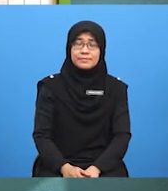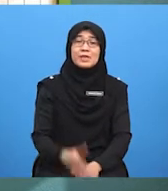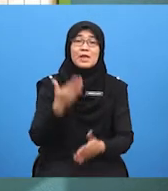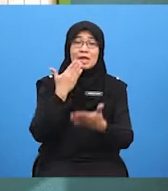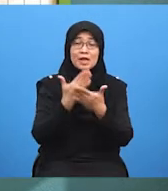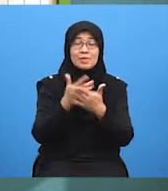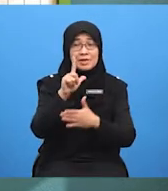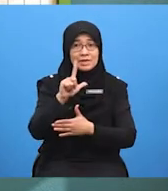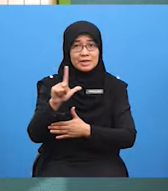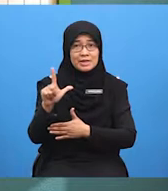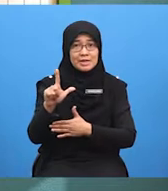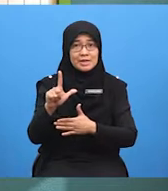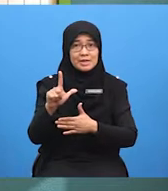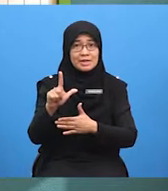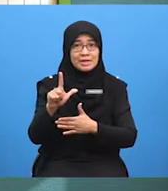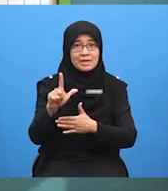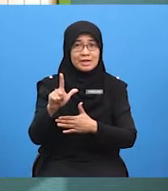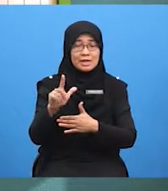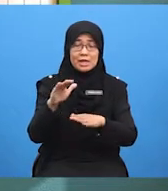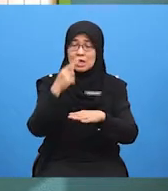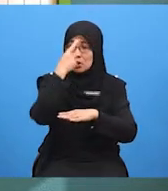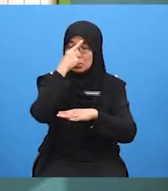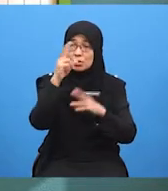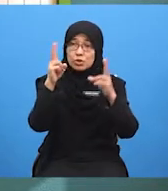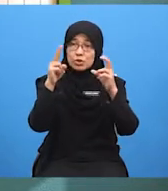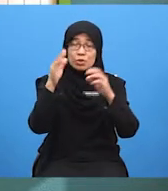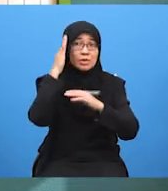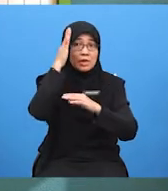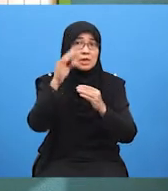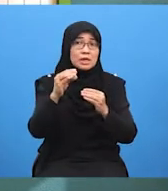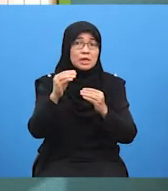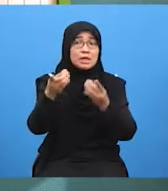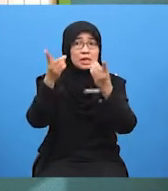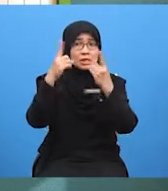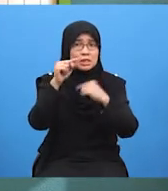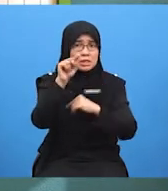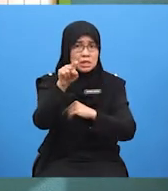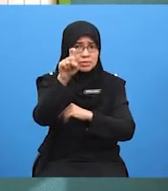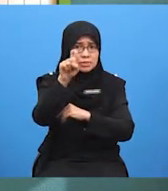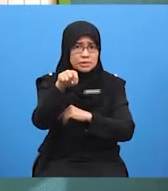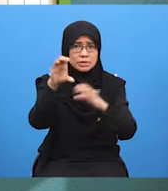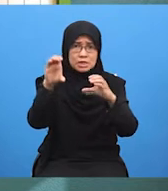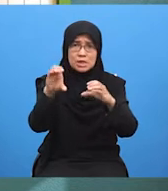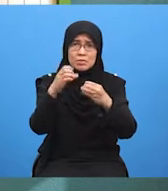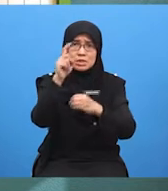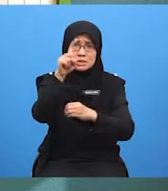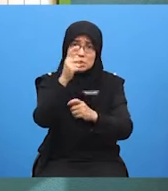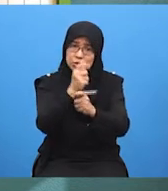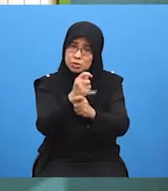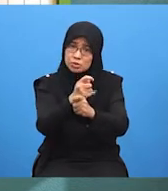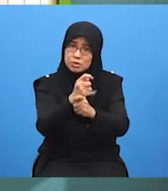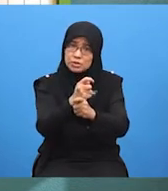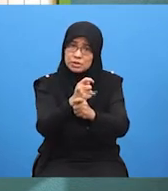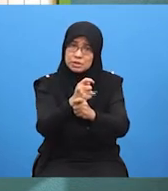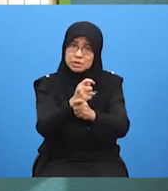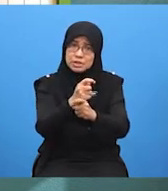Baiklah, murid-murid. Pada topik yang akan datang, kamu akan diminta untuk membuat satu tugasan projek